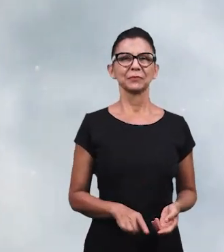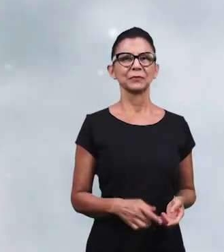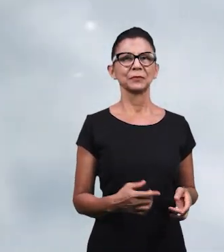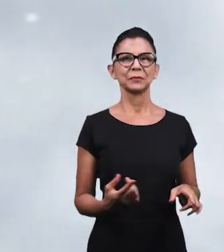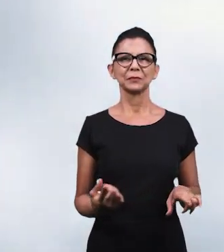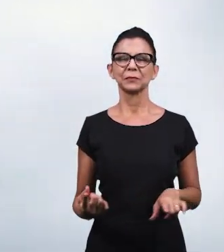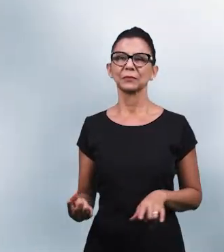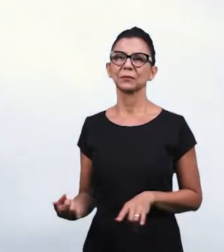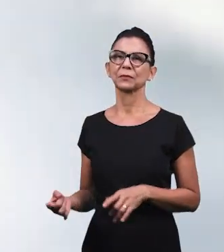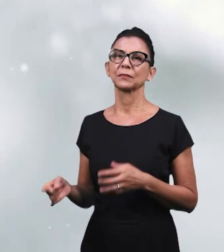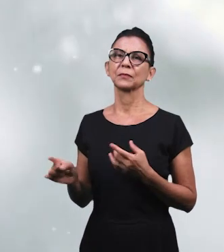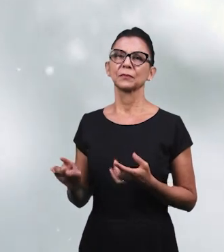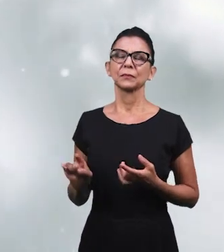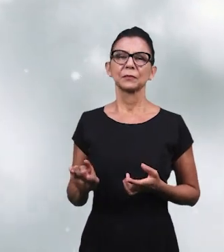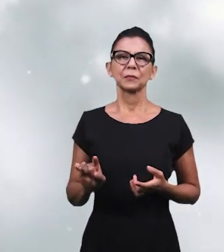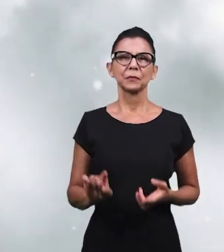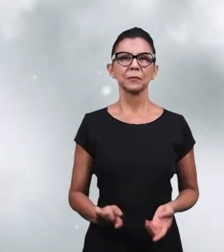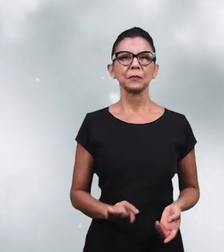Господу.